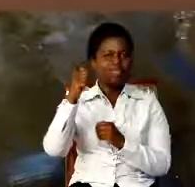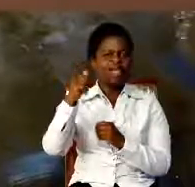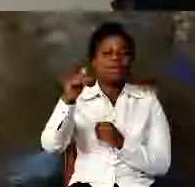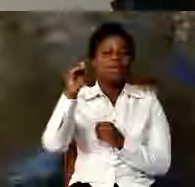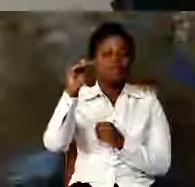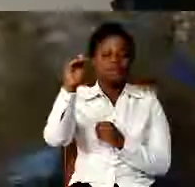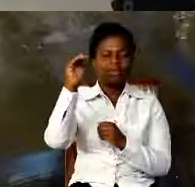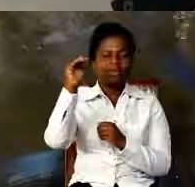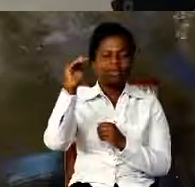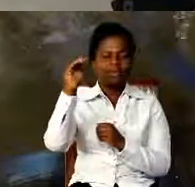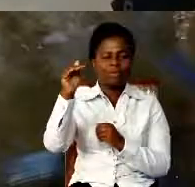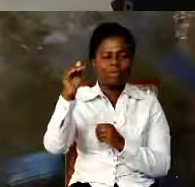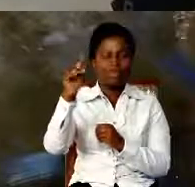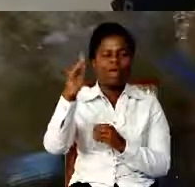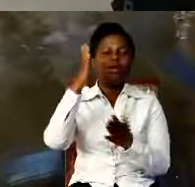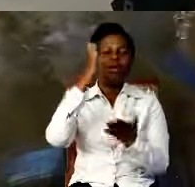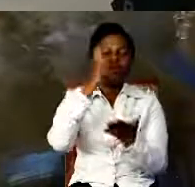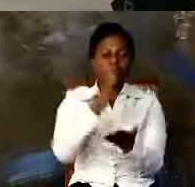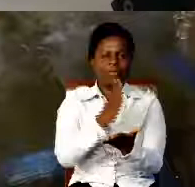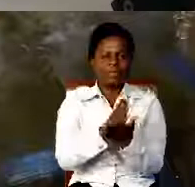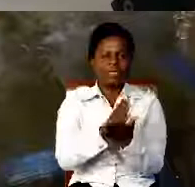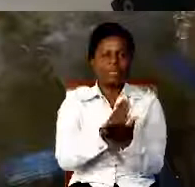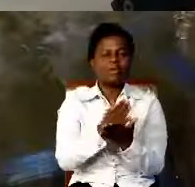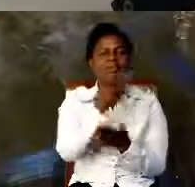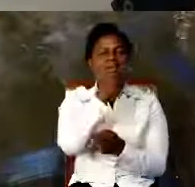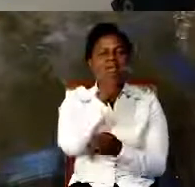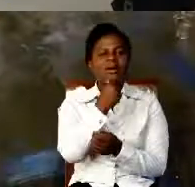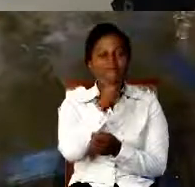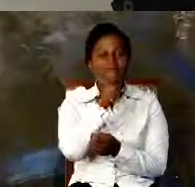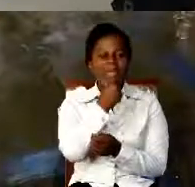kwamba kwa kweli mwanaume